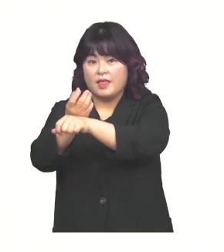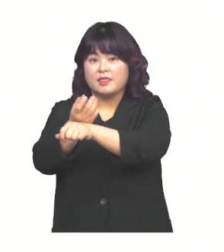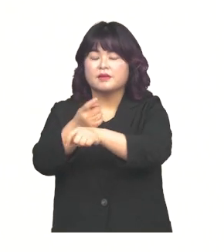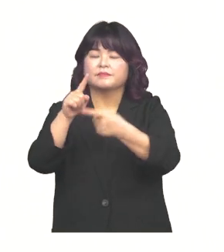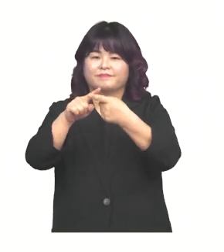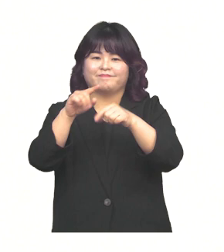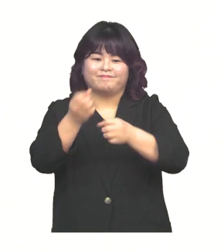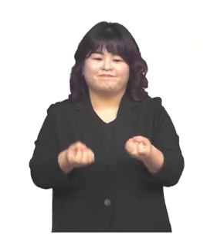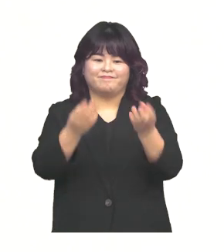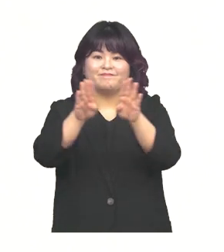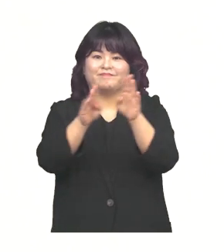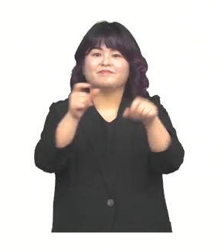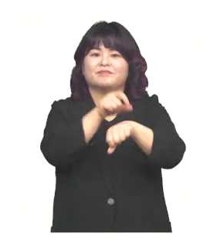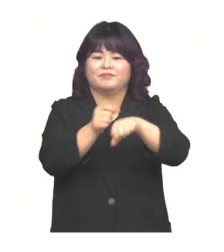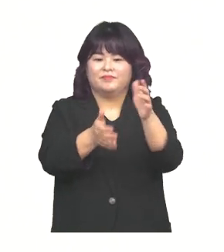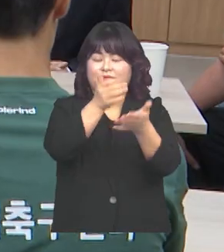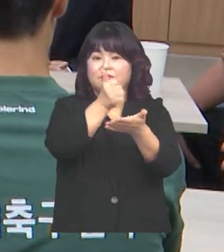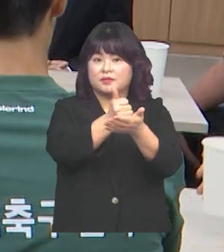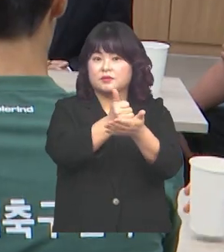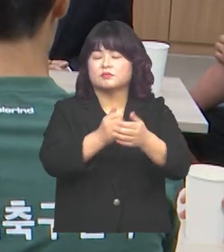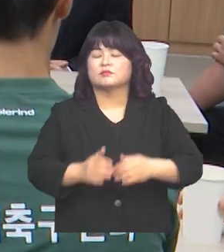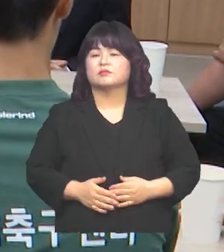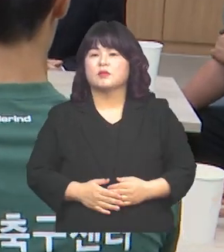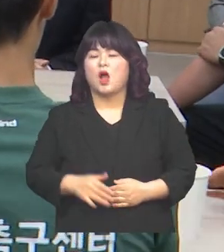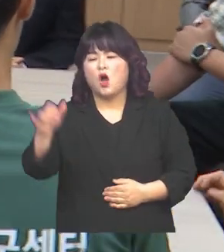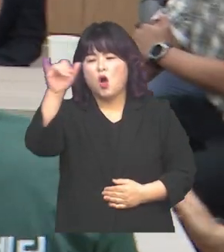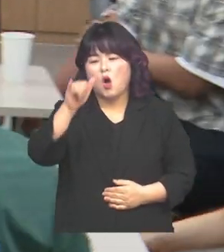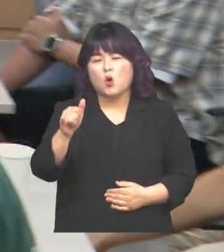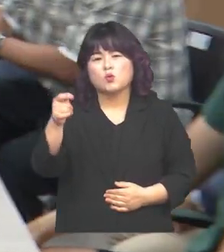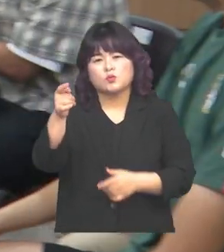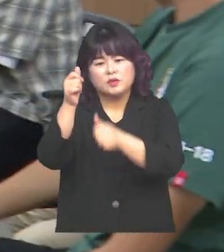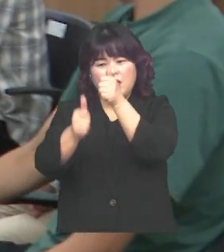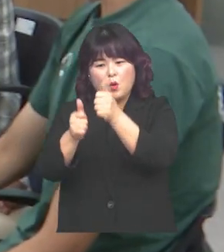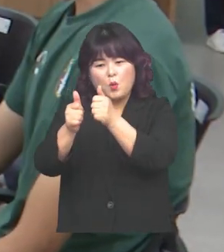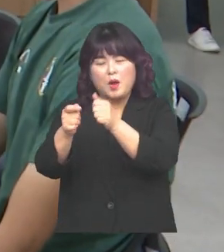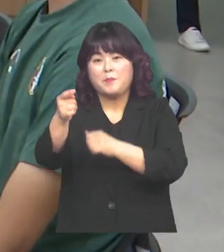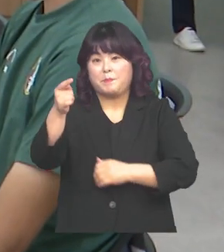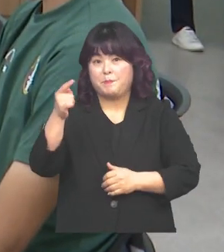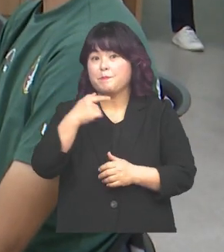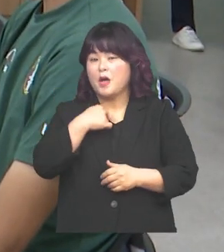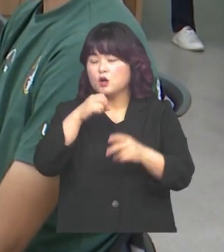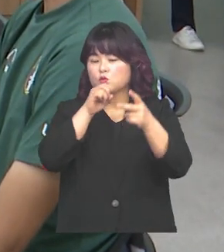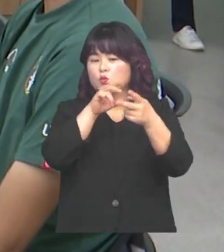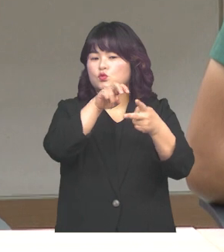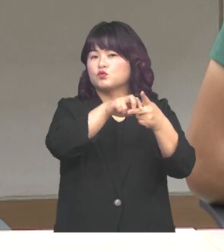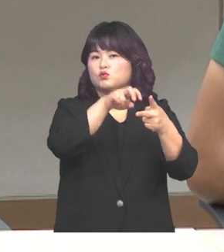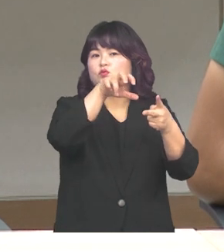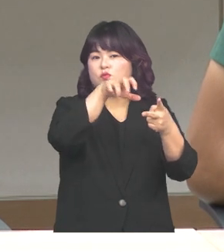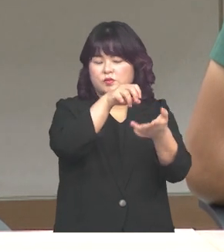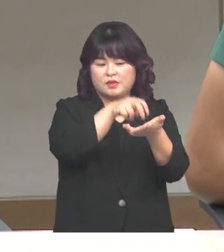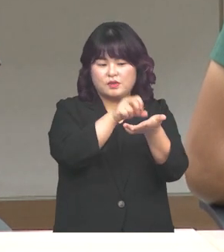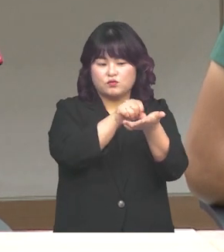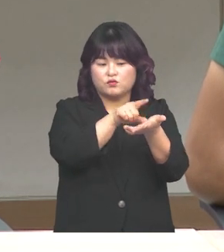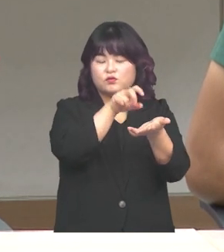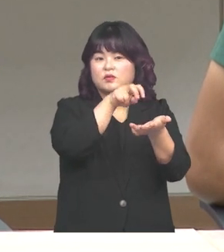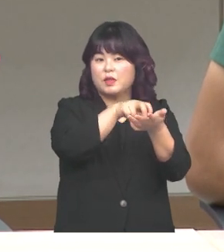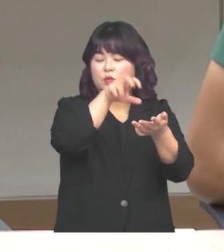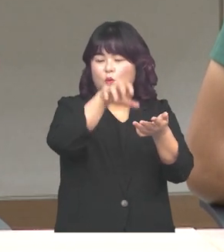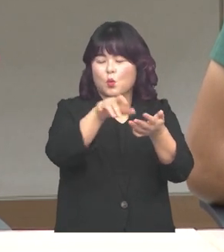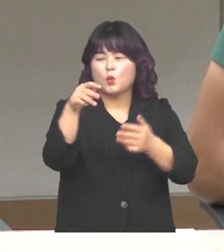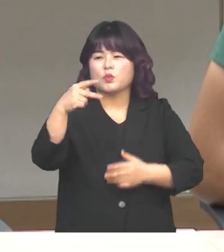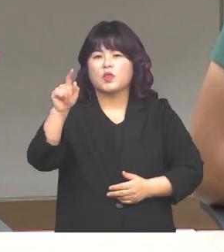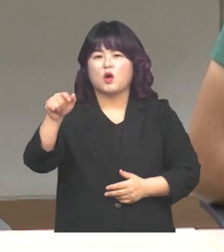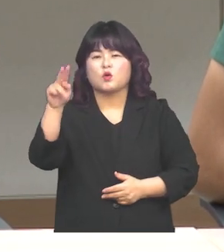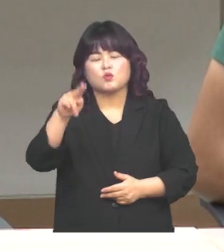이날 복납식에서 이상일 용인 특례시장은 전국대회 우승컵을 차지한 용인시 축구센터 U18 덕영